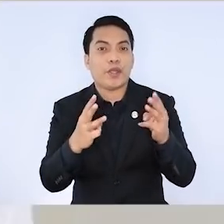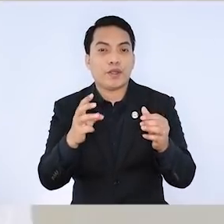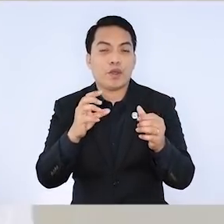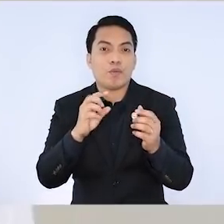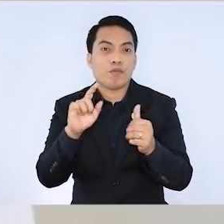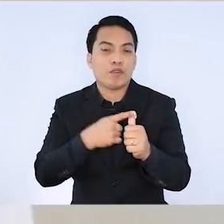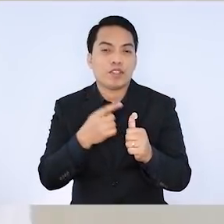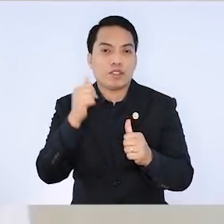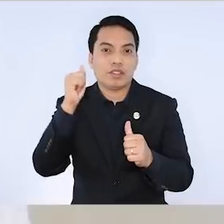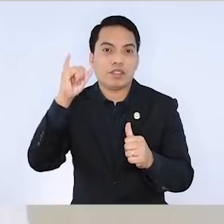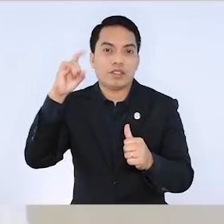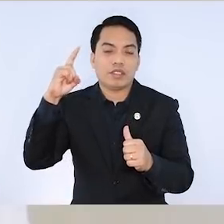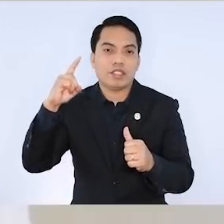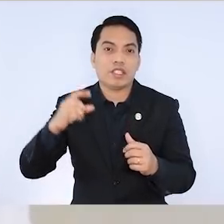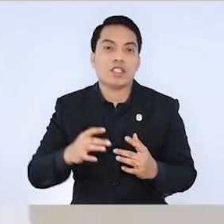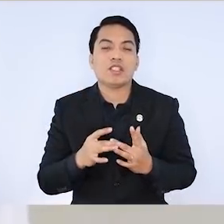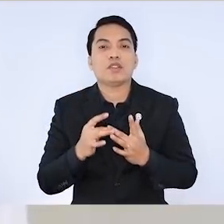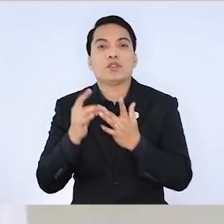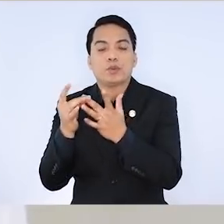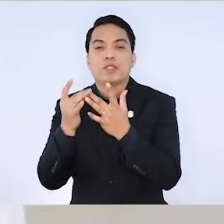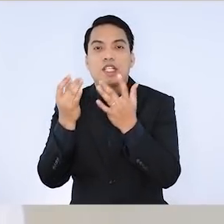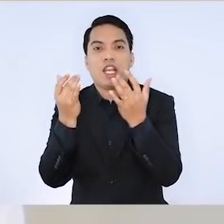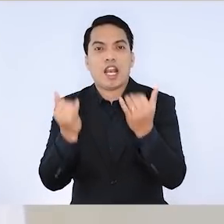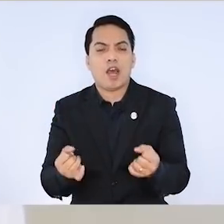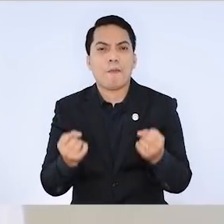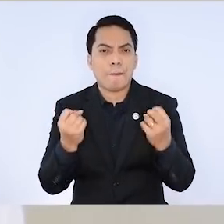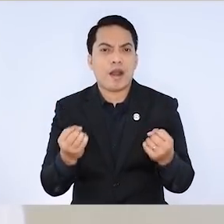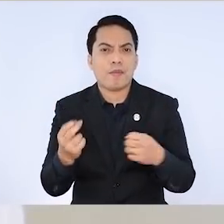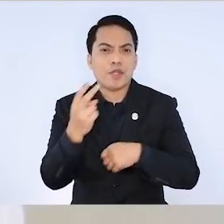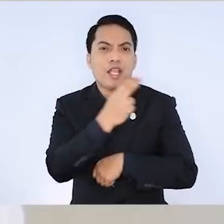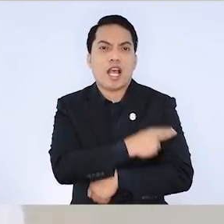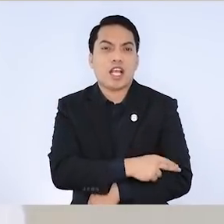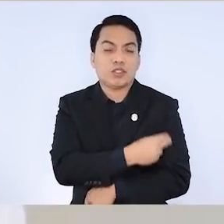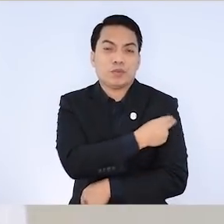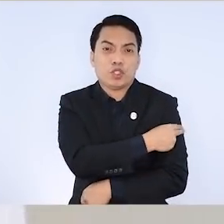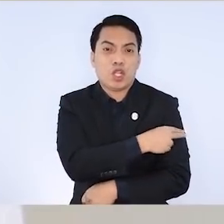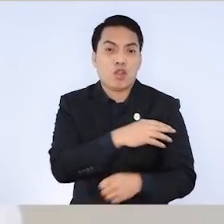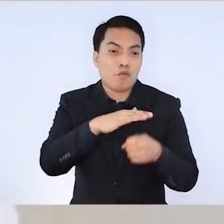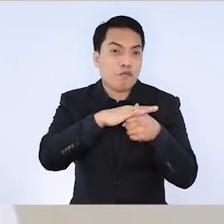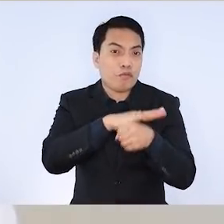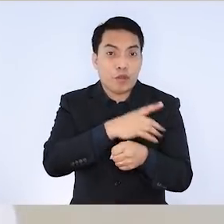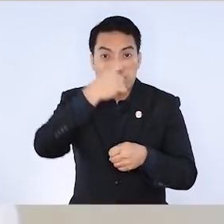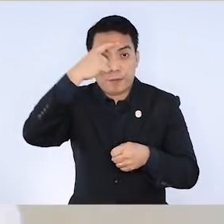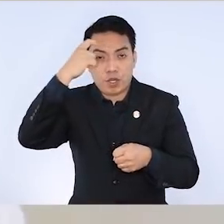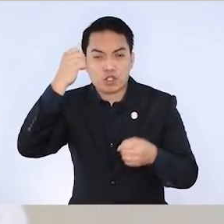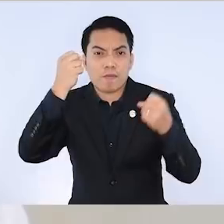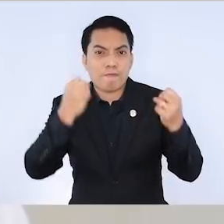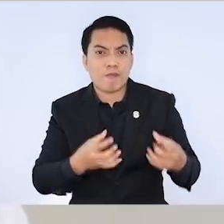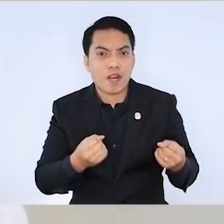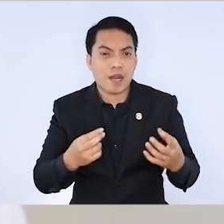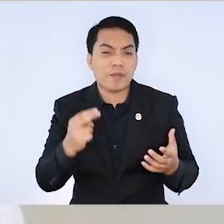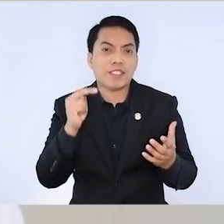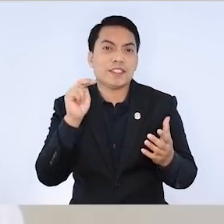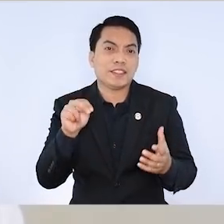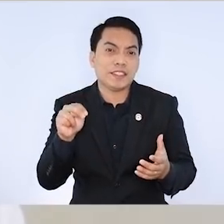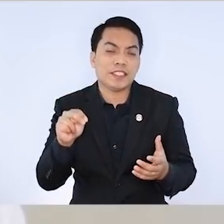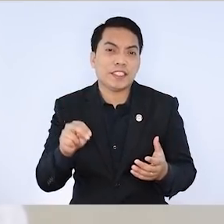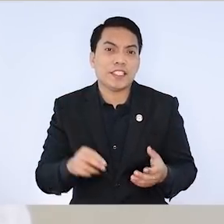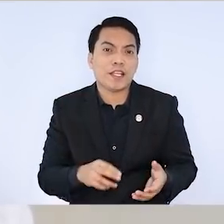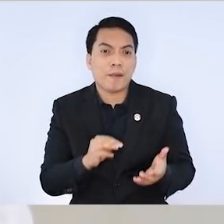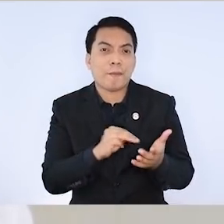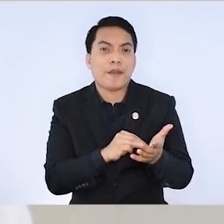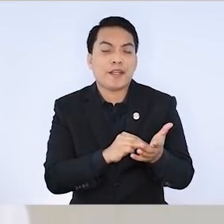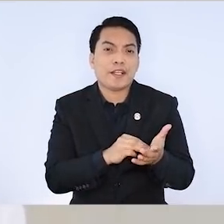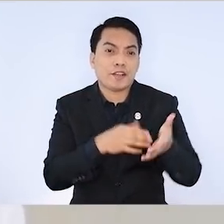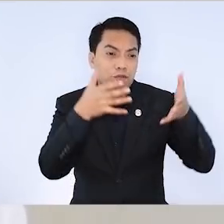aid. Lalo na po ngayon na maraming pagamutan ang halos puno na dahil sa dami na nangangailangan ng medical